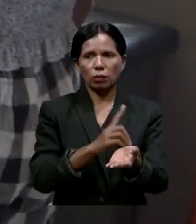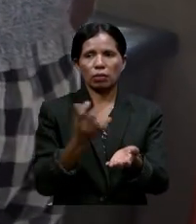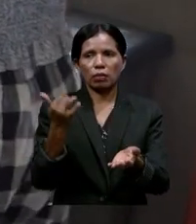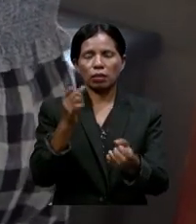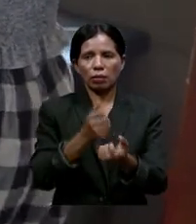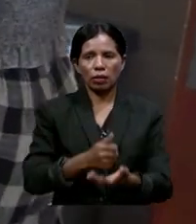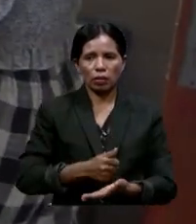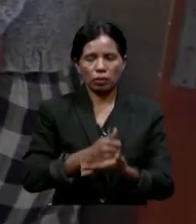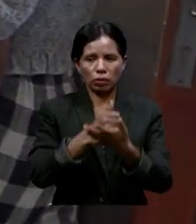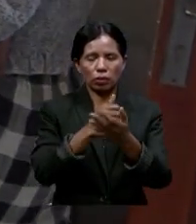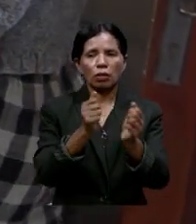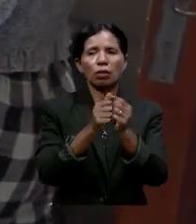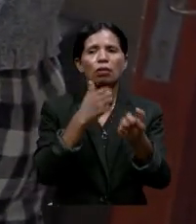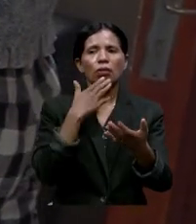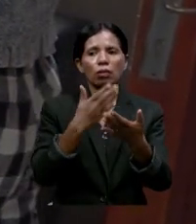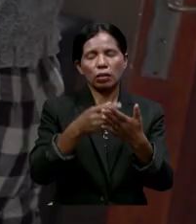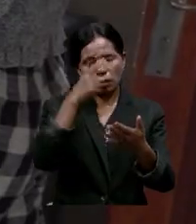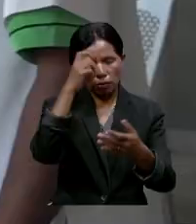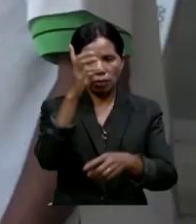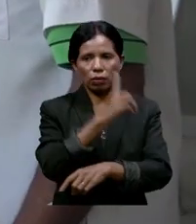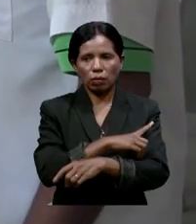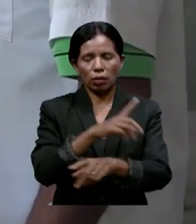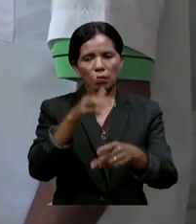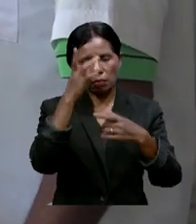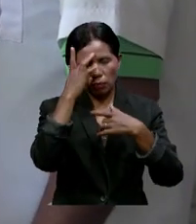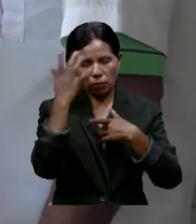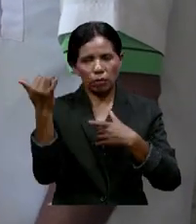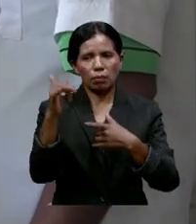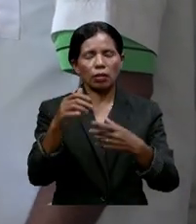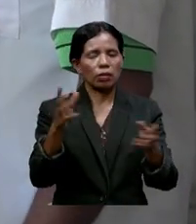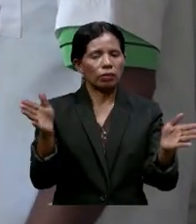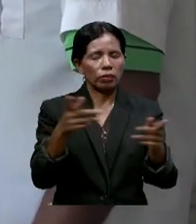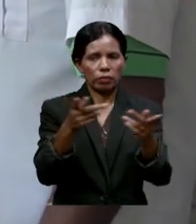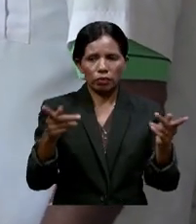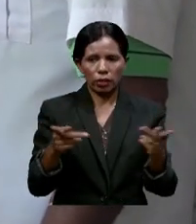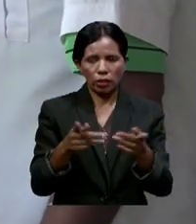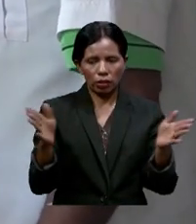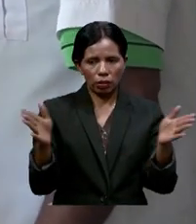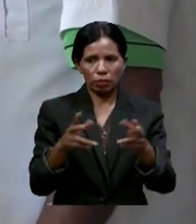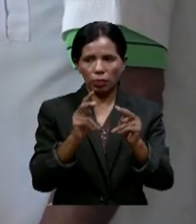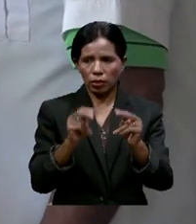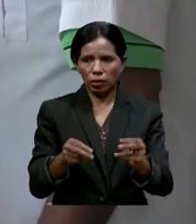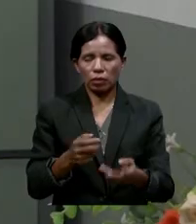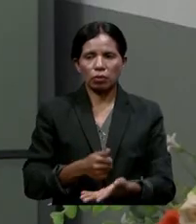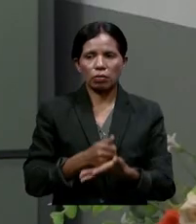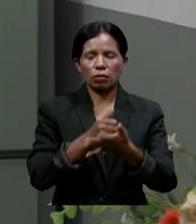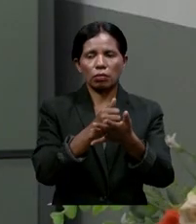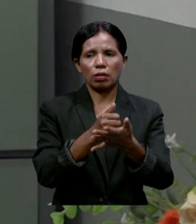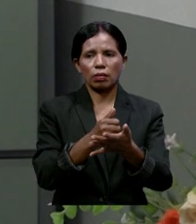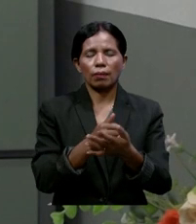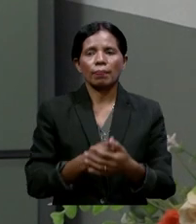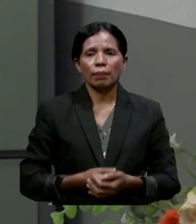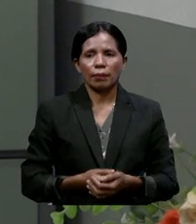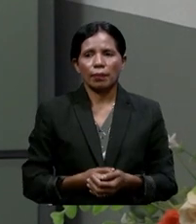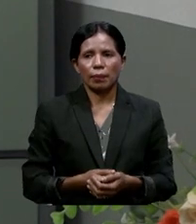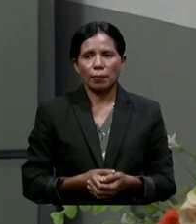halu atendimento hodia tamba kada lorong paciente barak mai be espaço lato. Aduni, persija duni, persija tebes duni mas iha buat